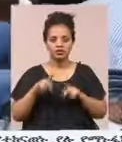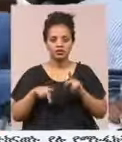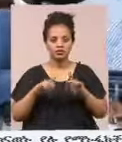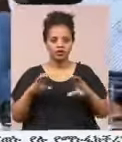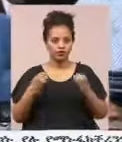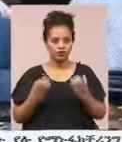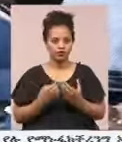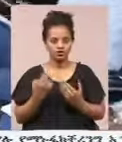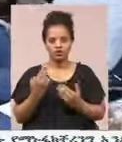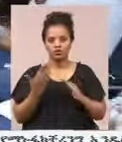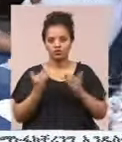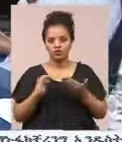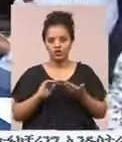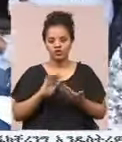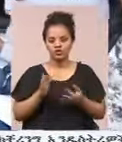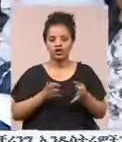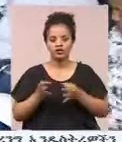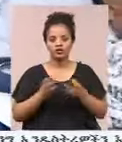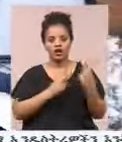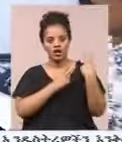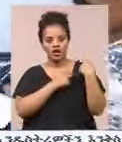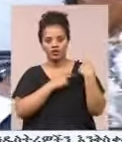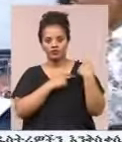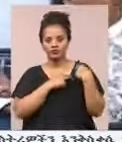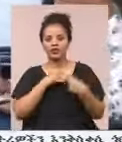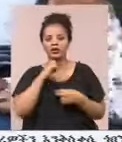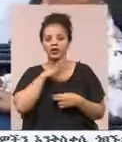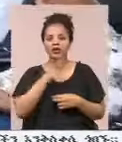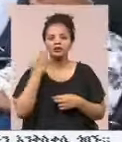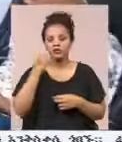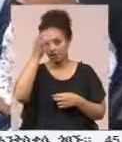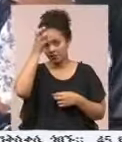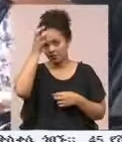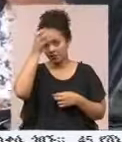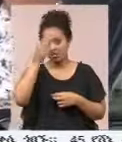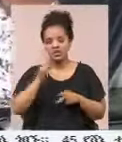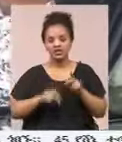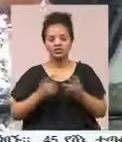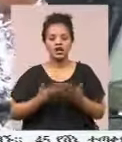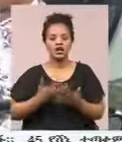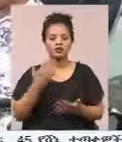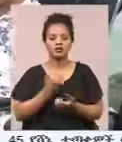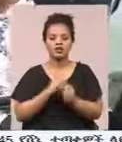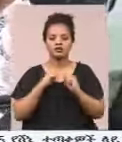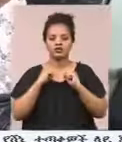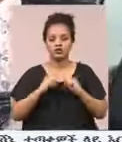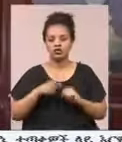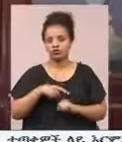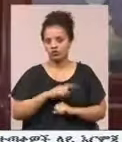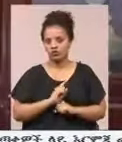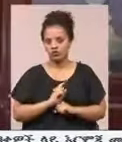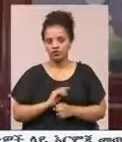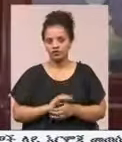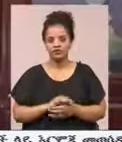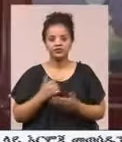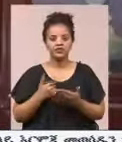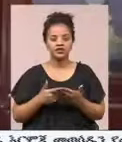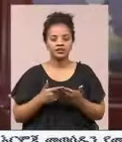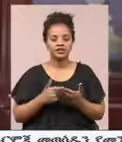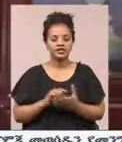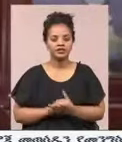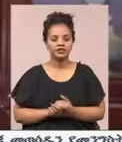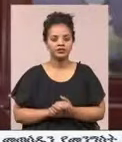ክፍሎች ተጠቃሚ መሆናቸው የገለጹት ኃላፊው ሊባክን የነበረ የመንግስትና የህዝብ ሀብት ማዳን መቻሉን ነው የጠቆሙት። በእነዚህ